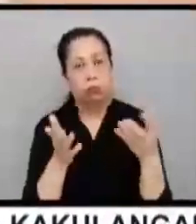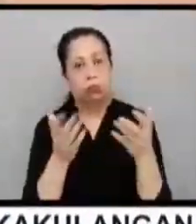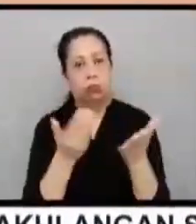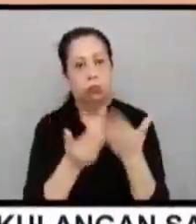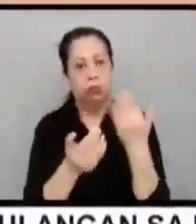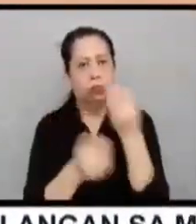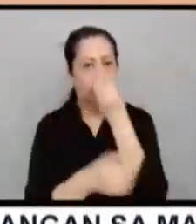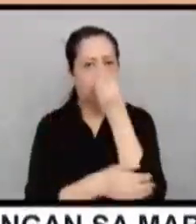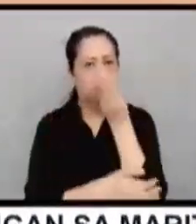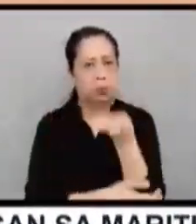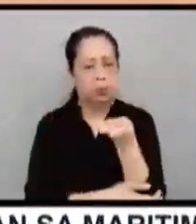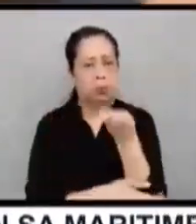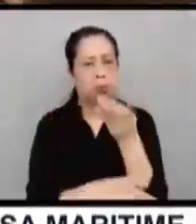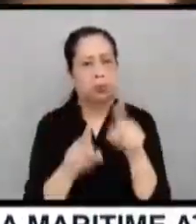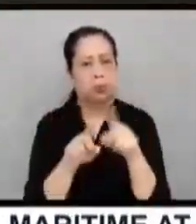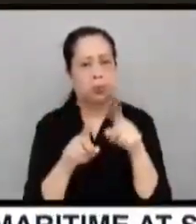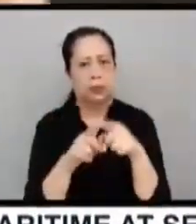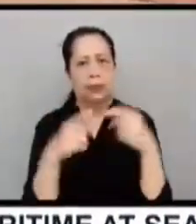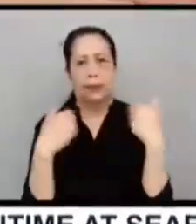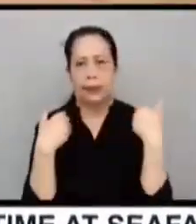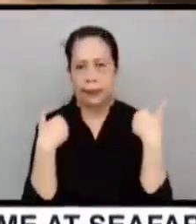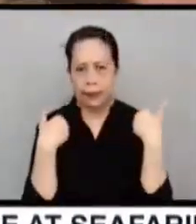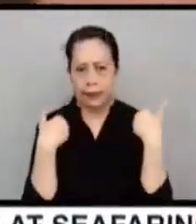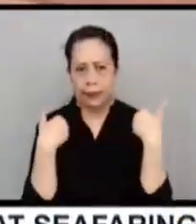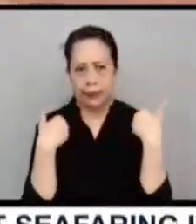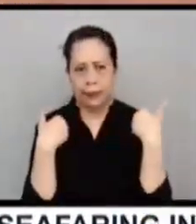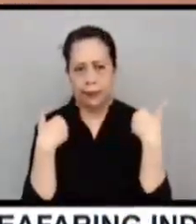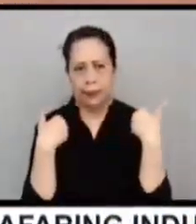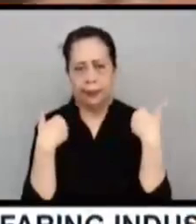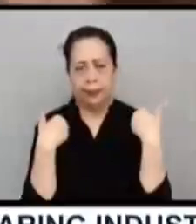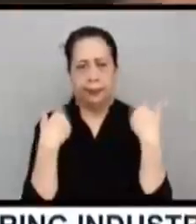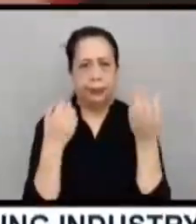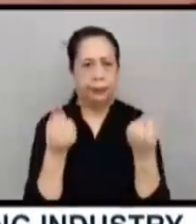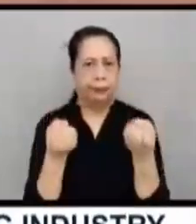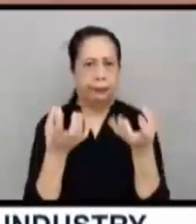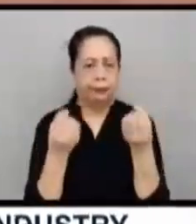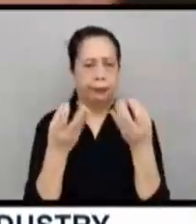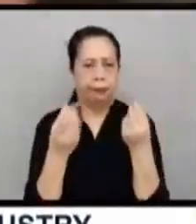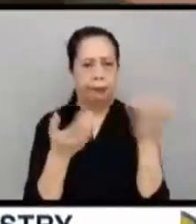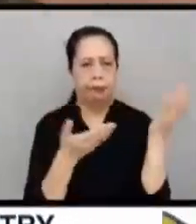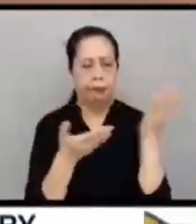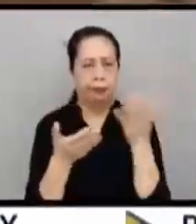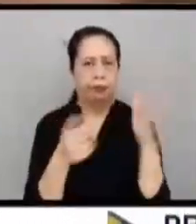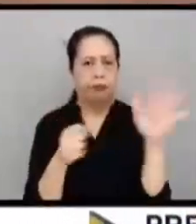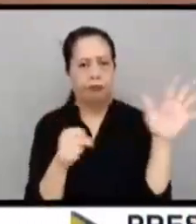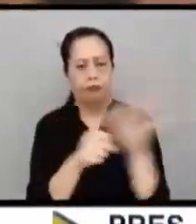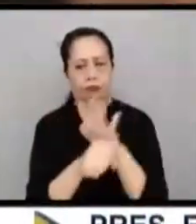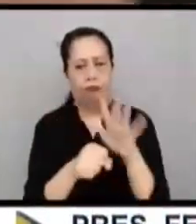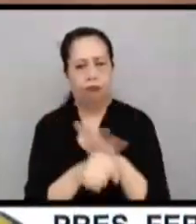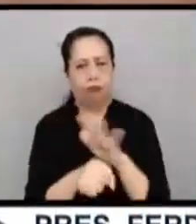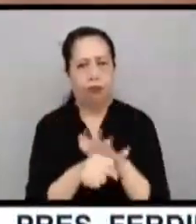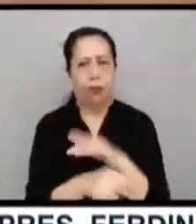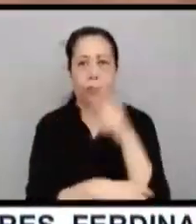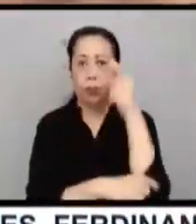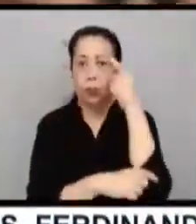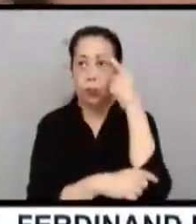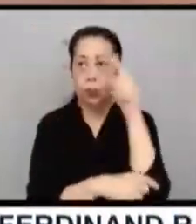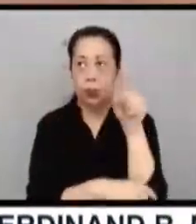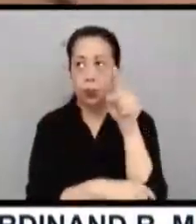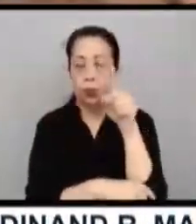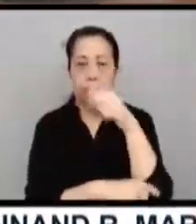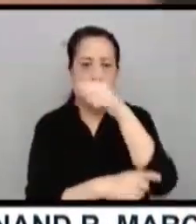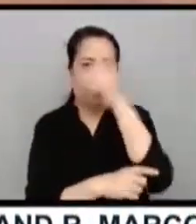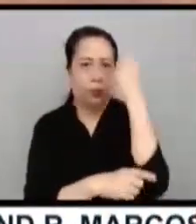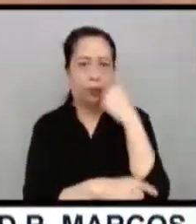kakaunti din at ang mayroong mga maraming nakabook ngayon, ang fully book na ay yung para sa April